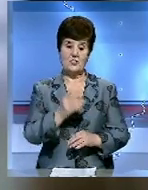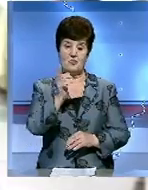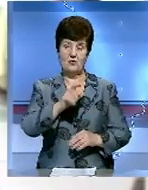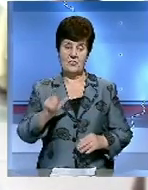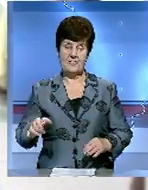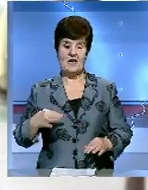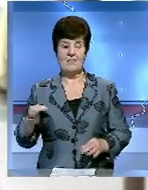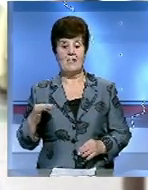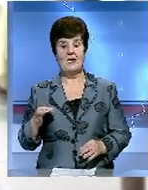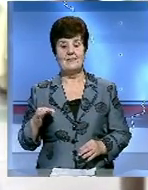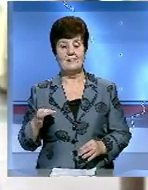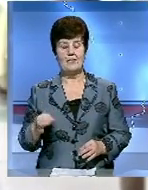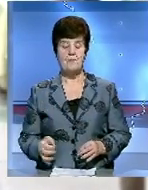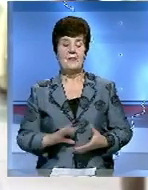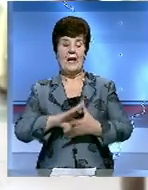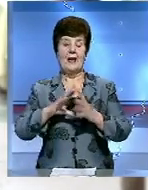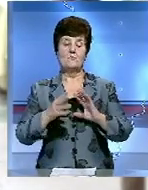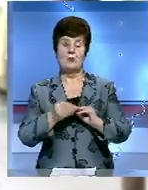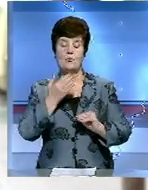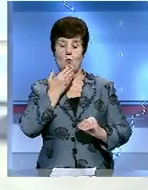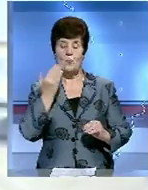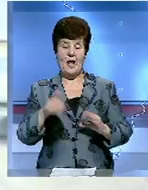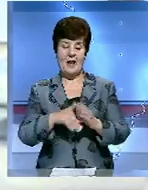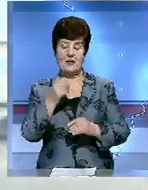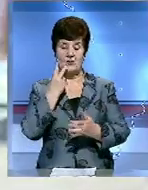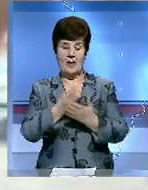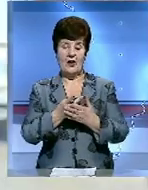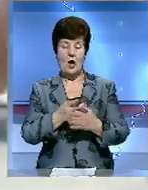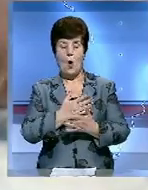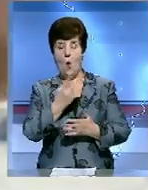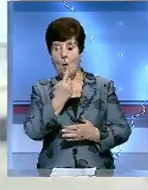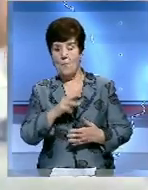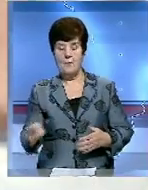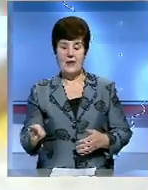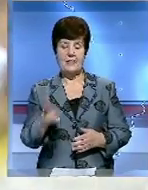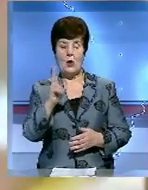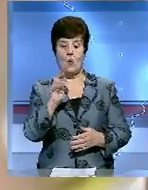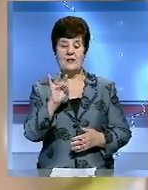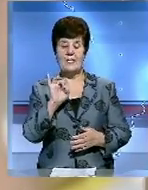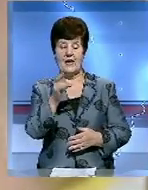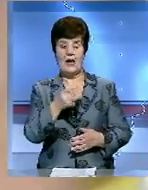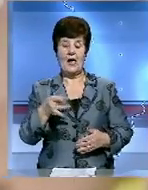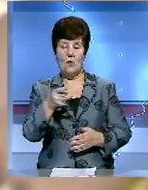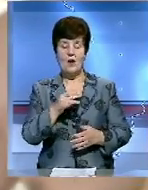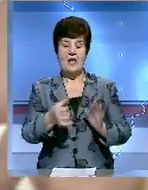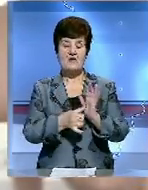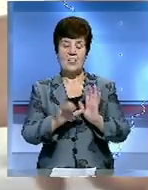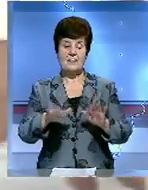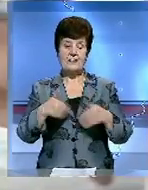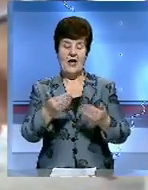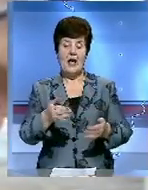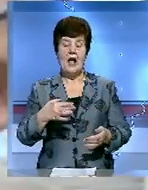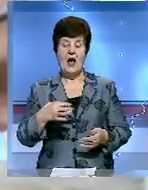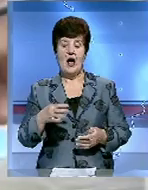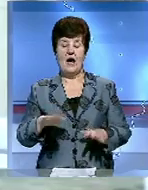indiferenți. Rezultatele ultimelor alegeri arată că din cei peste 1.000 de consilieri raionali, doar 6 candidați independenți au trecut pragul